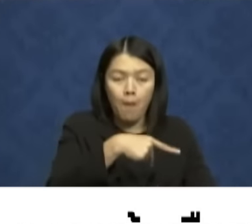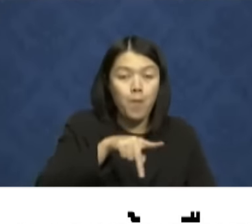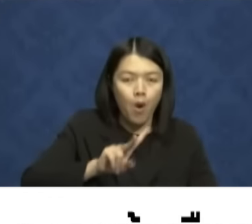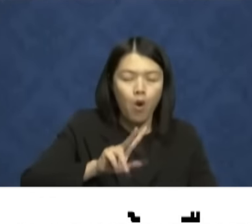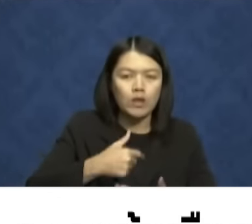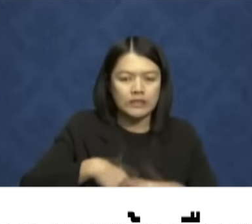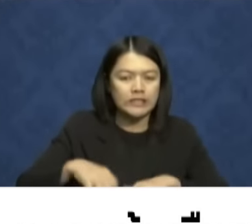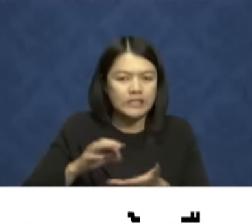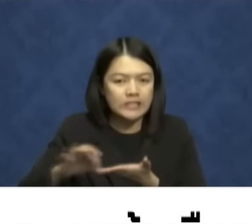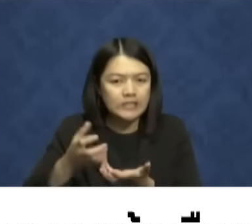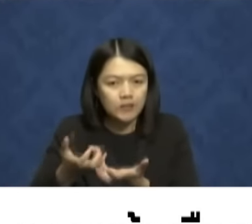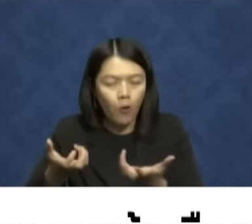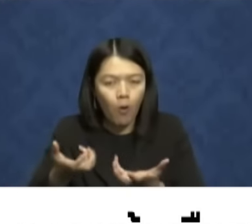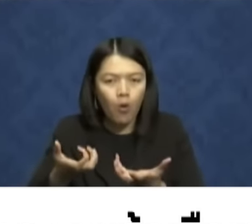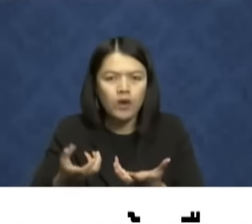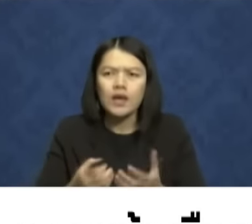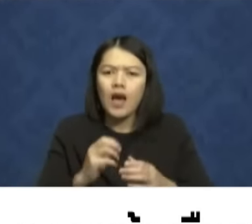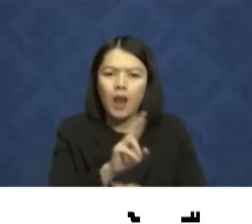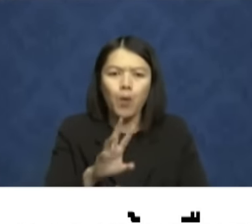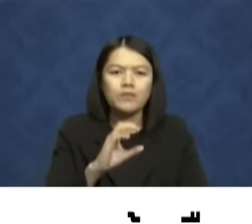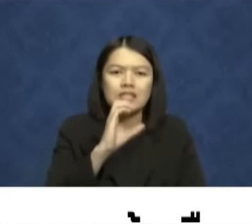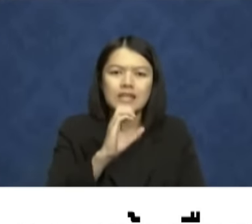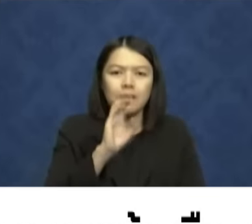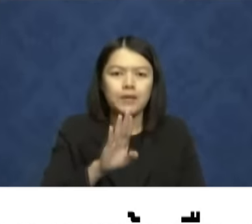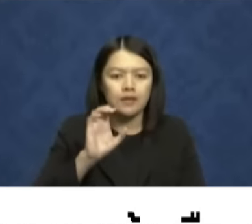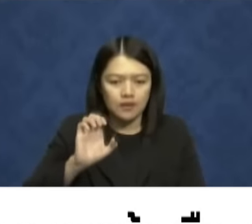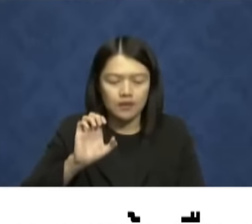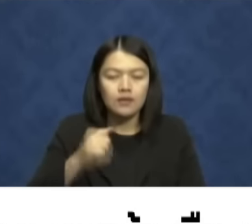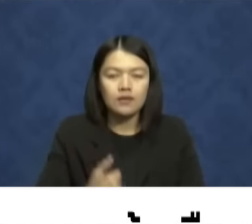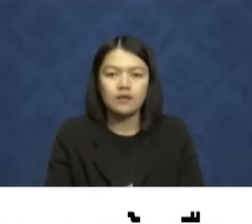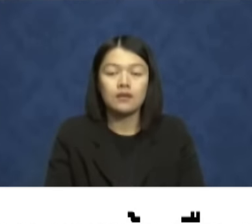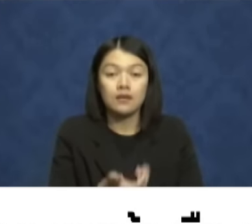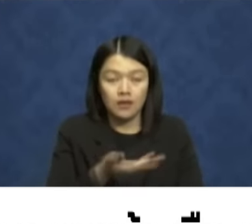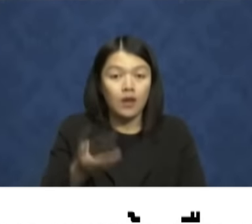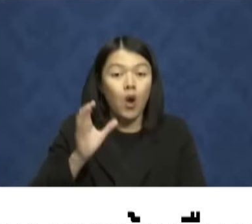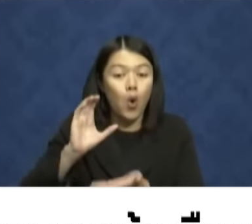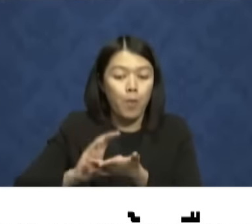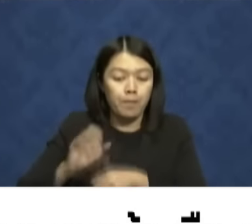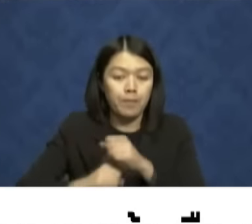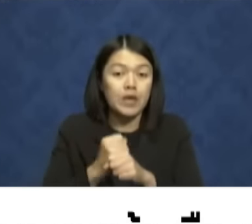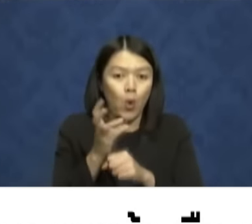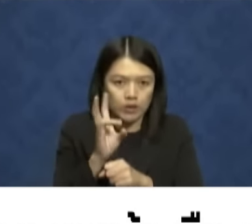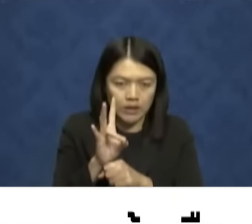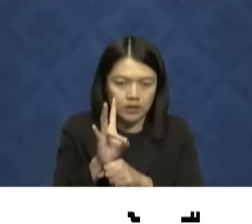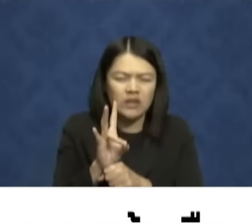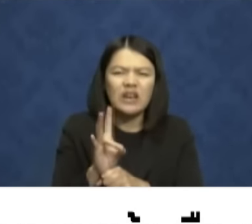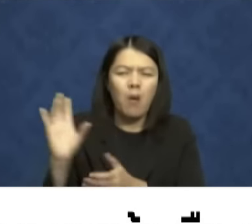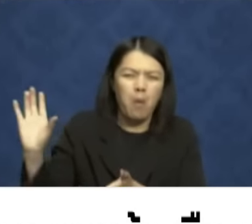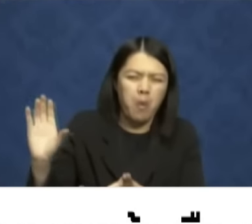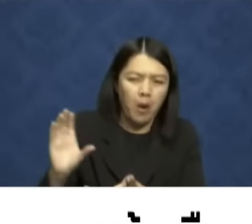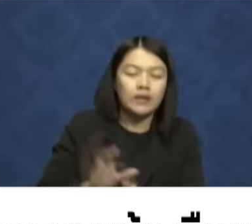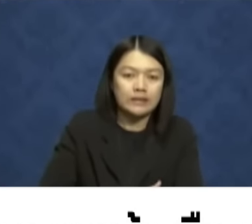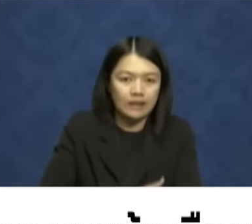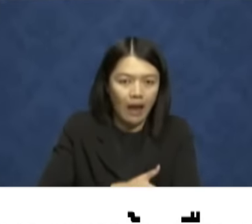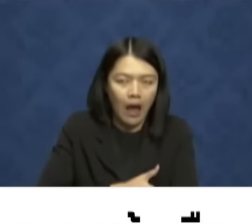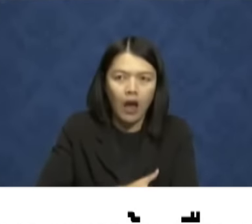มีการจัดซื้อจัดจ้างในระบบ cbeอยู่แล้วนะคะซึ่งอย่างที่ท่านทราบว่างบปี67เราได้ช้าเราได้